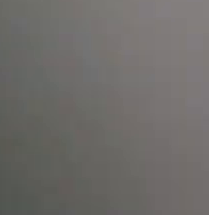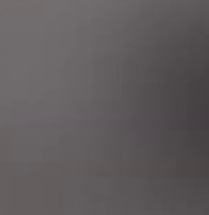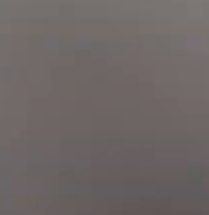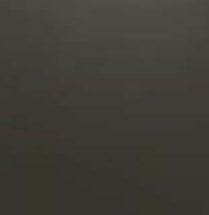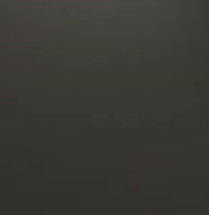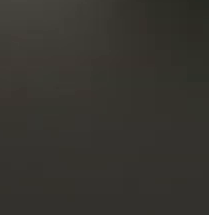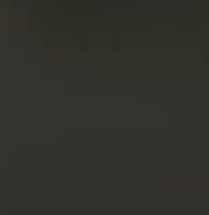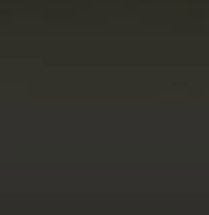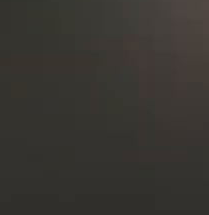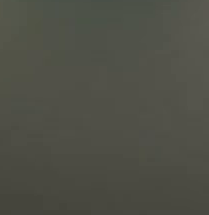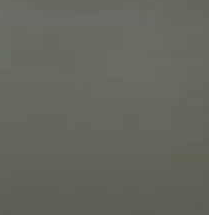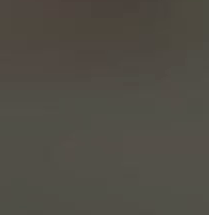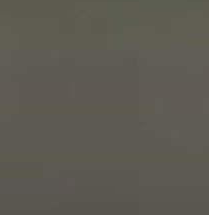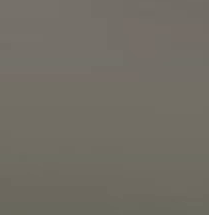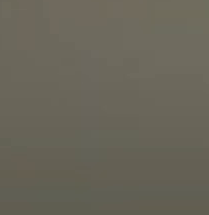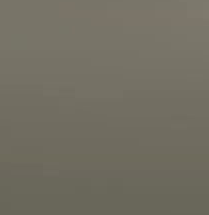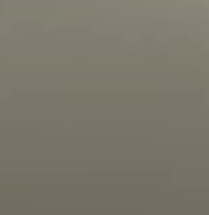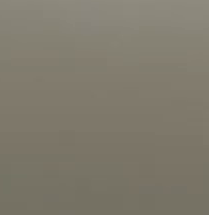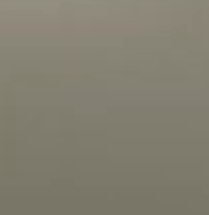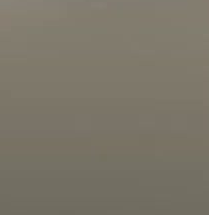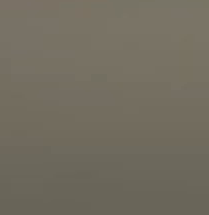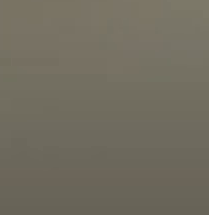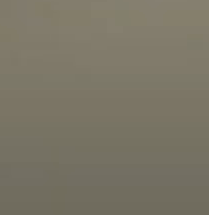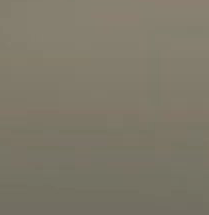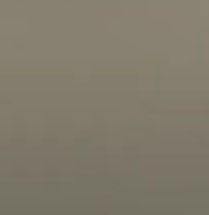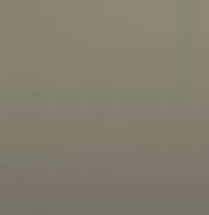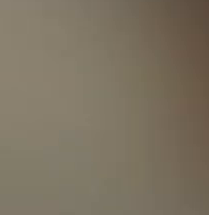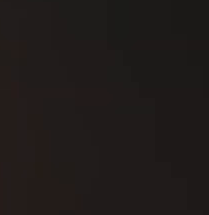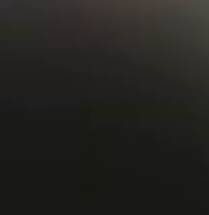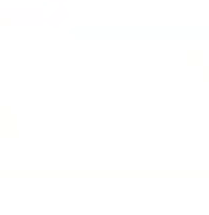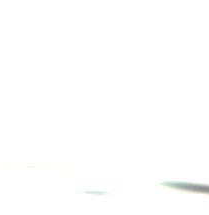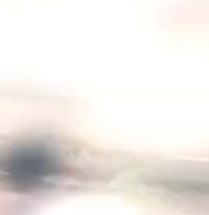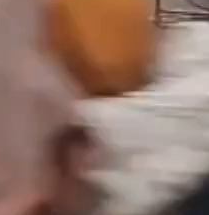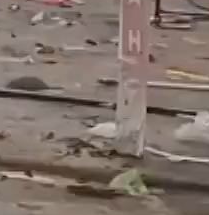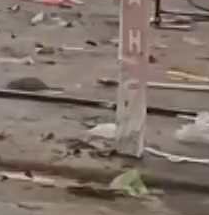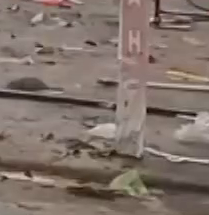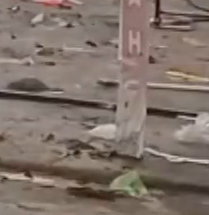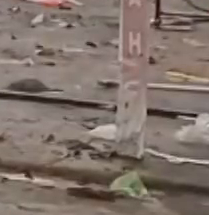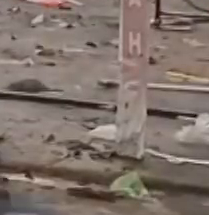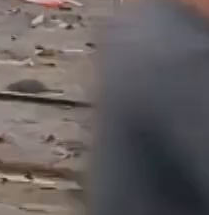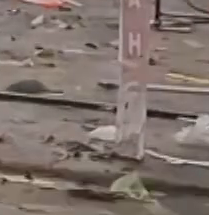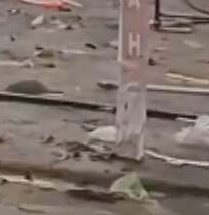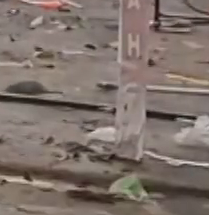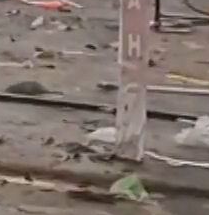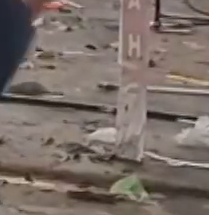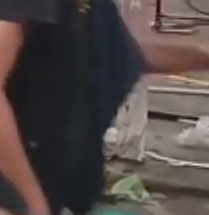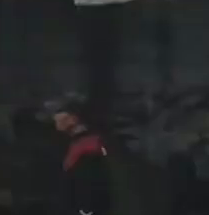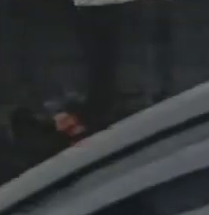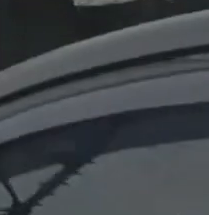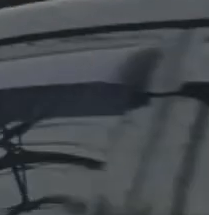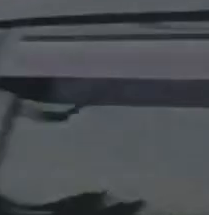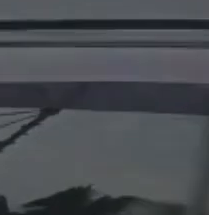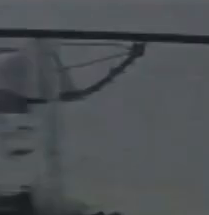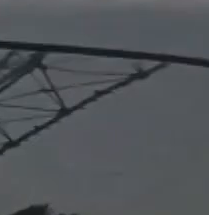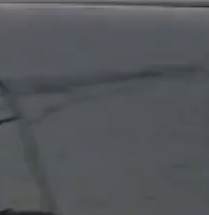Banten. Peristiwa terjadi Sabtu sore merusak sejumlah toko dan puluhan rumah warga. Warga menyebut kejadian berawal saat cuaca